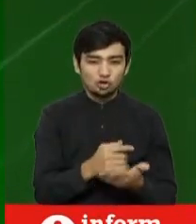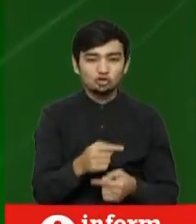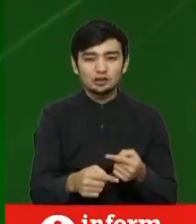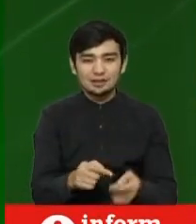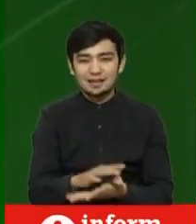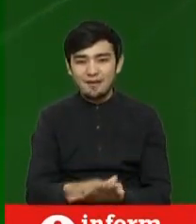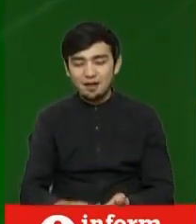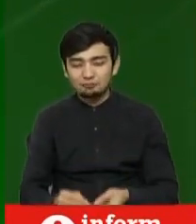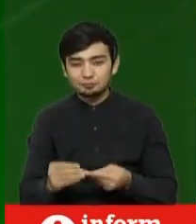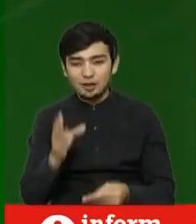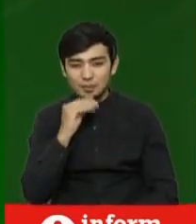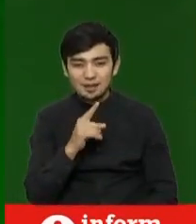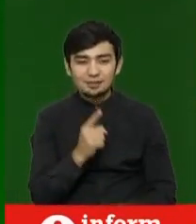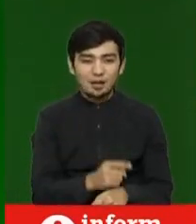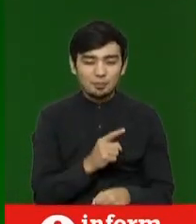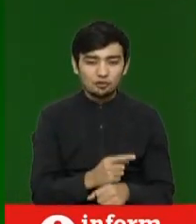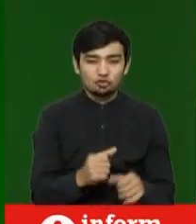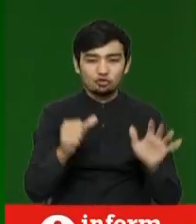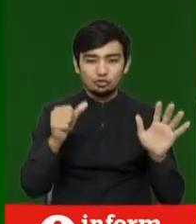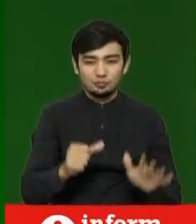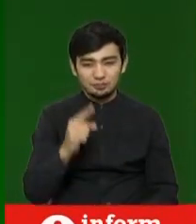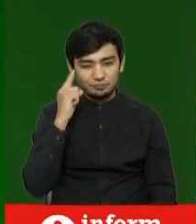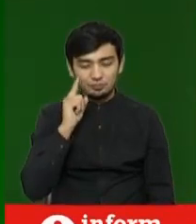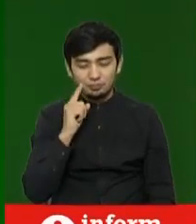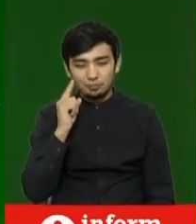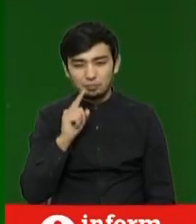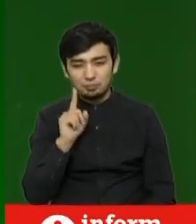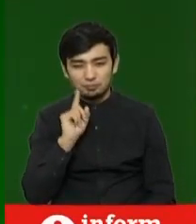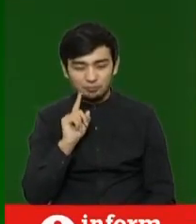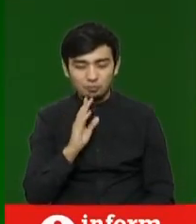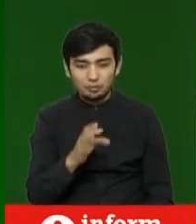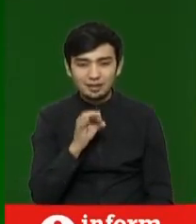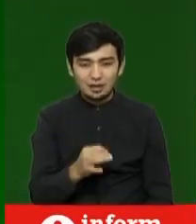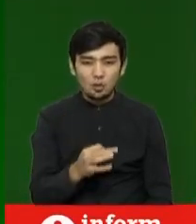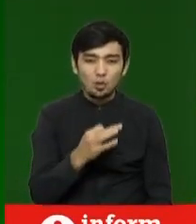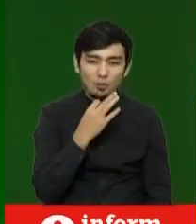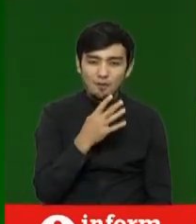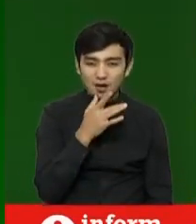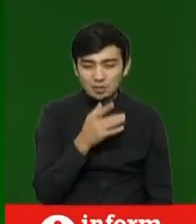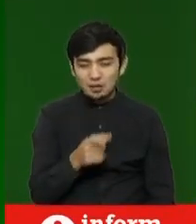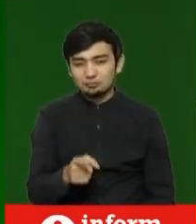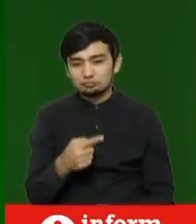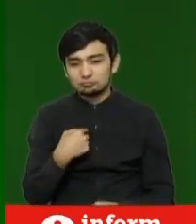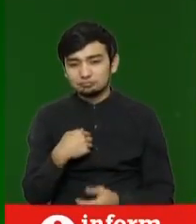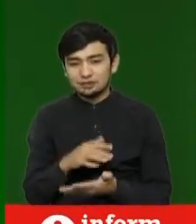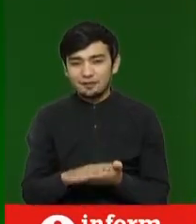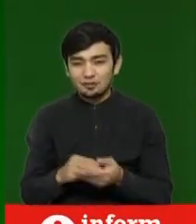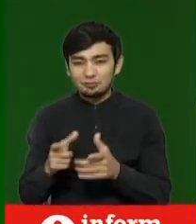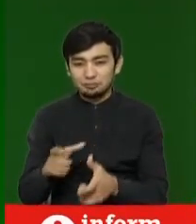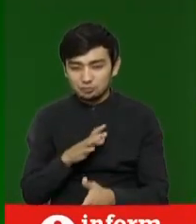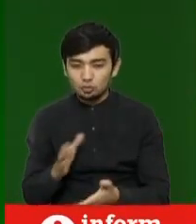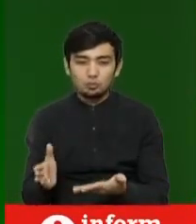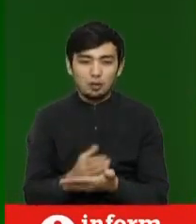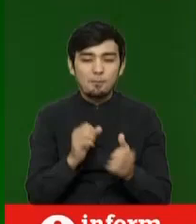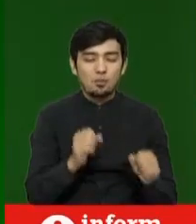өтініш беруге тиіс. Шектеу әзірге 6 айға созылады, әрі тыйымды кез келген уақытта алып тастау мүмкіндігі де қарастырылған. Бірақ